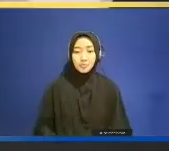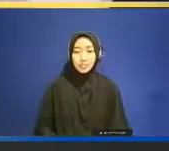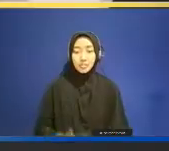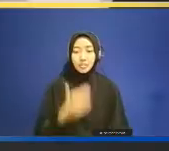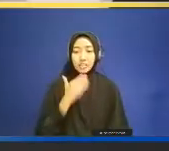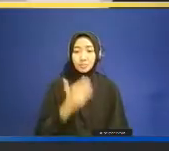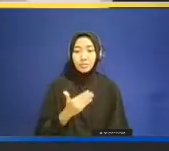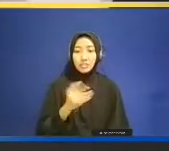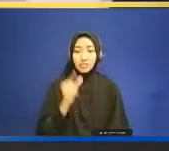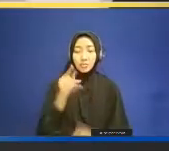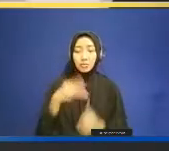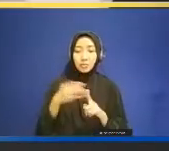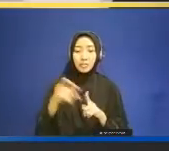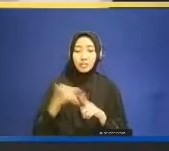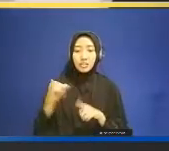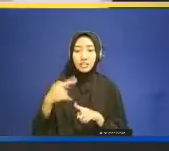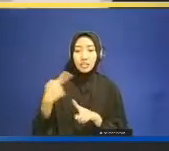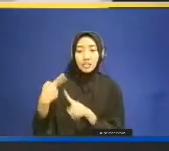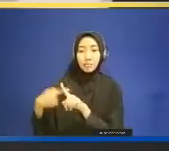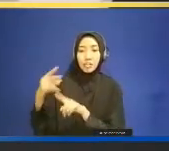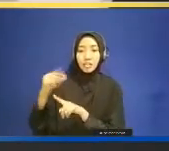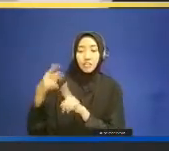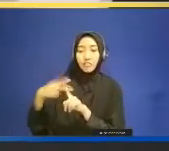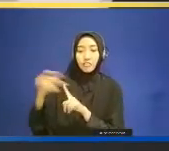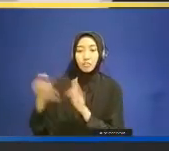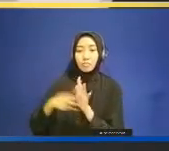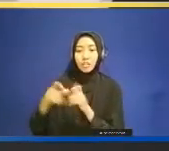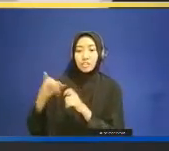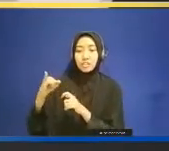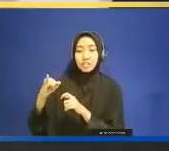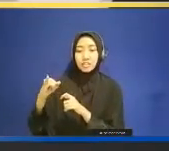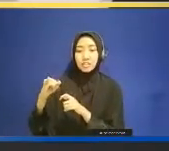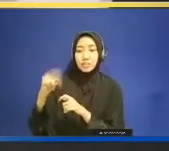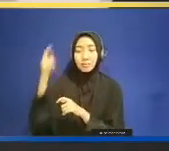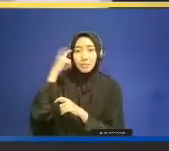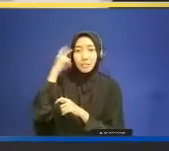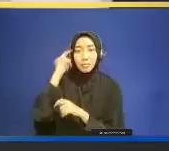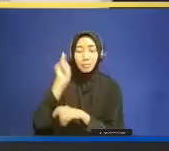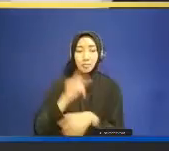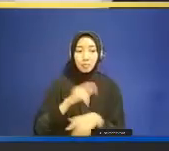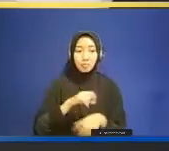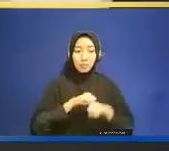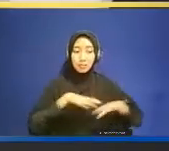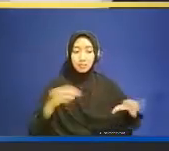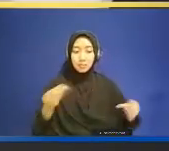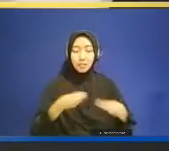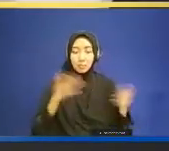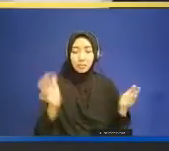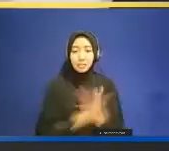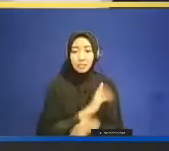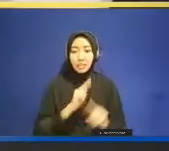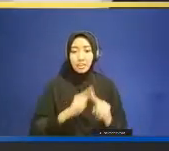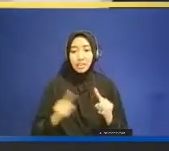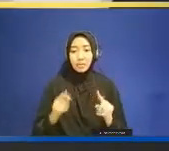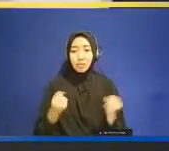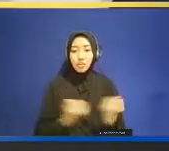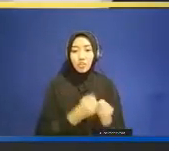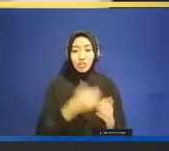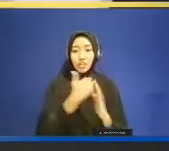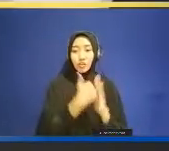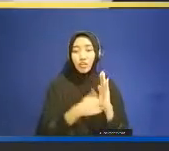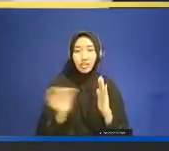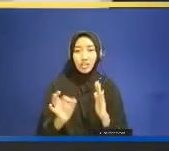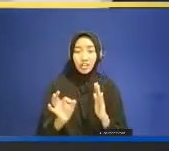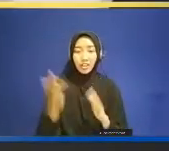pak ubaidi Mungkin saya nambahin reformasi mindset juga kali Pak karena pandem ini memberikan kita banyak kesempatan tapi di tengah didukung ama kebijakan